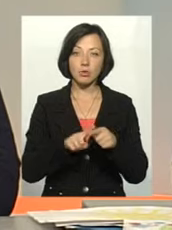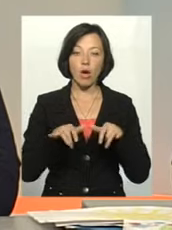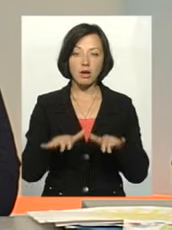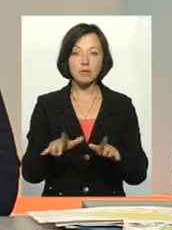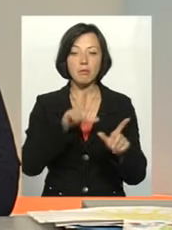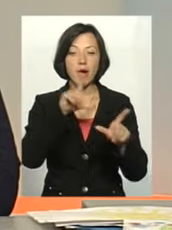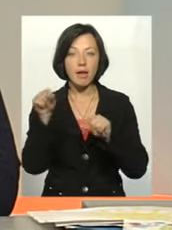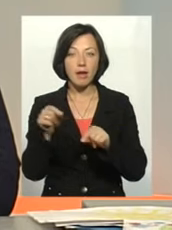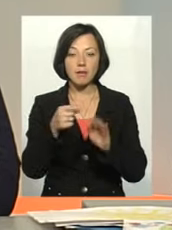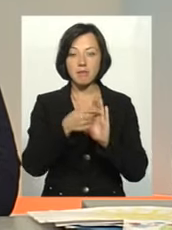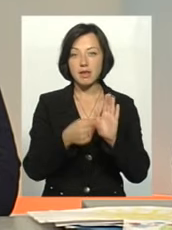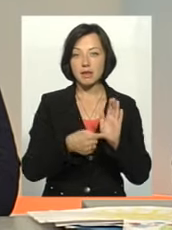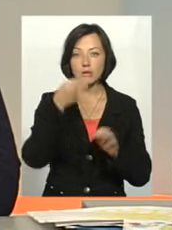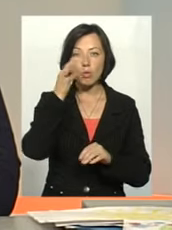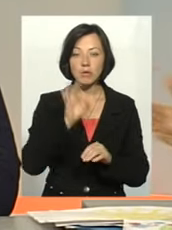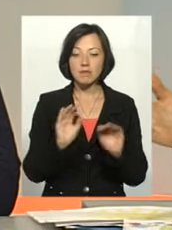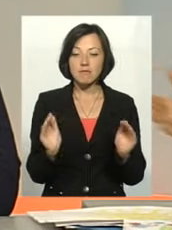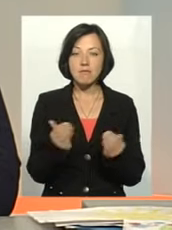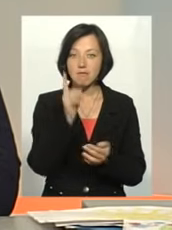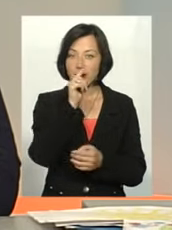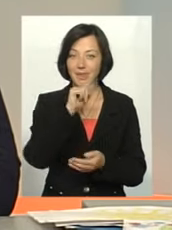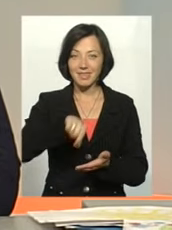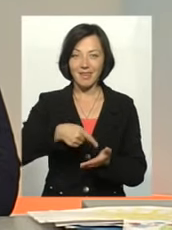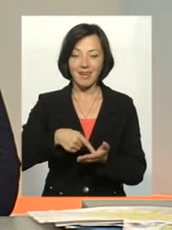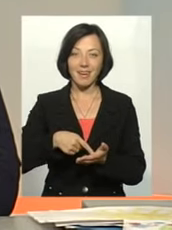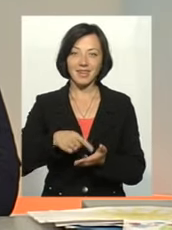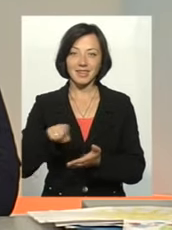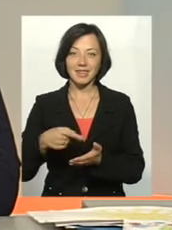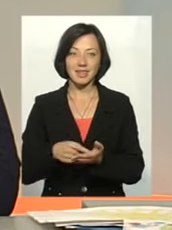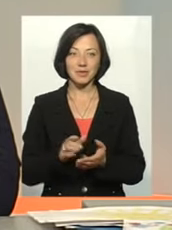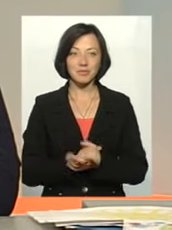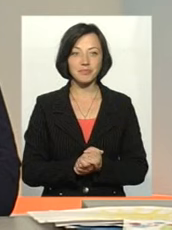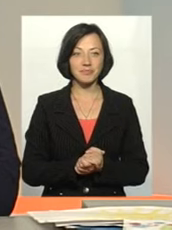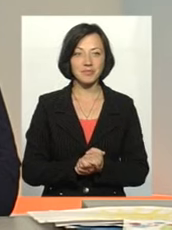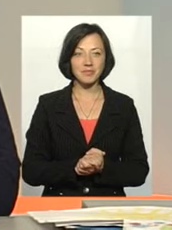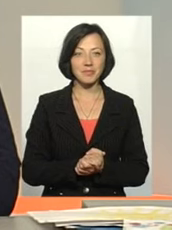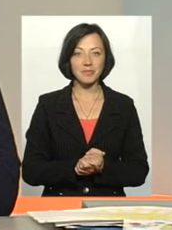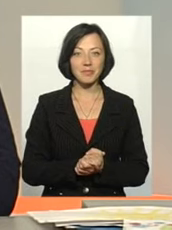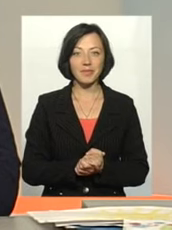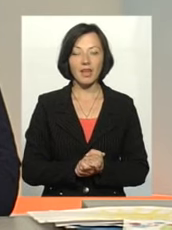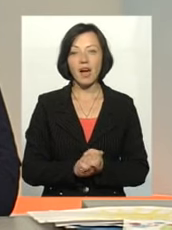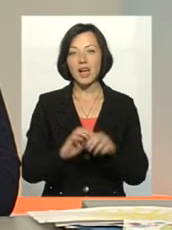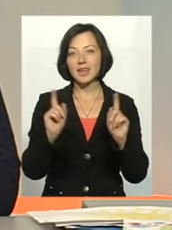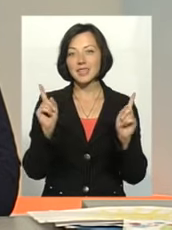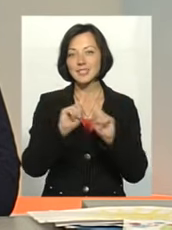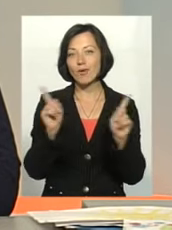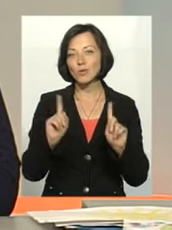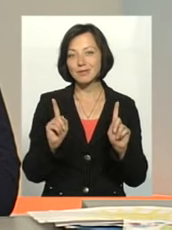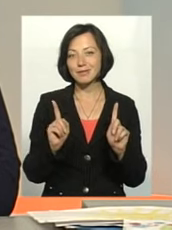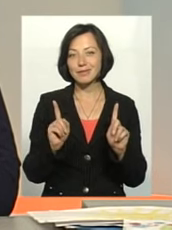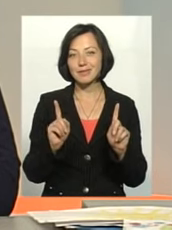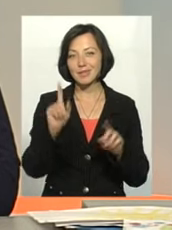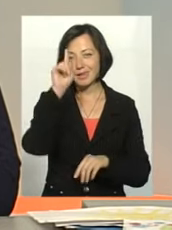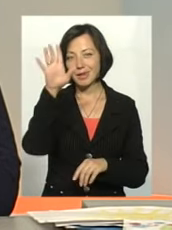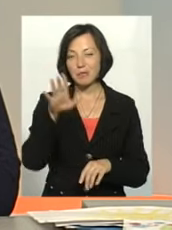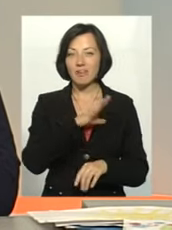и в маленькие города, о которых вы говорите. Звезды бывают разные. Осталось только найти с ними дружеский диалог